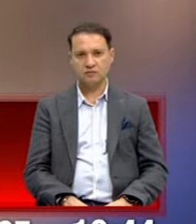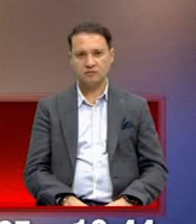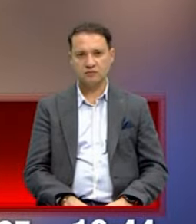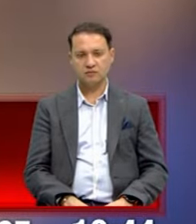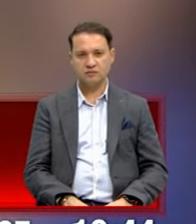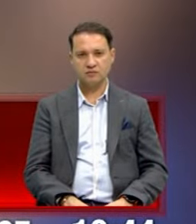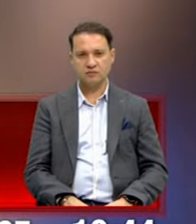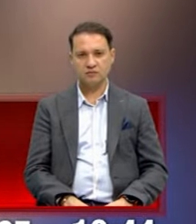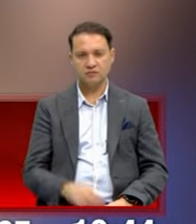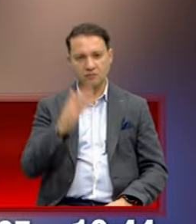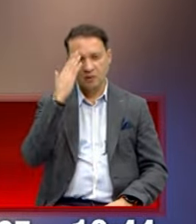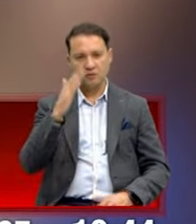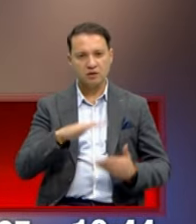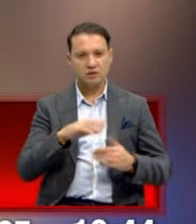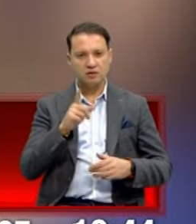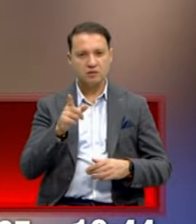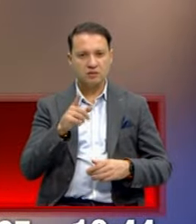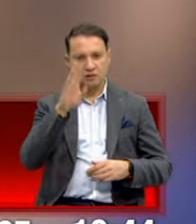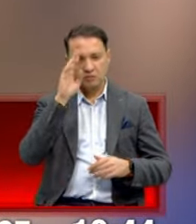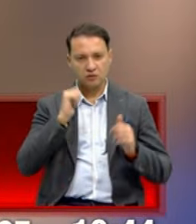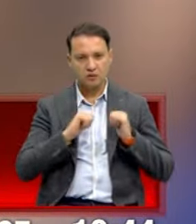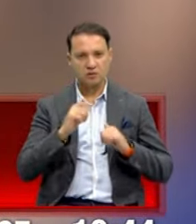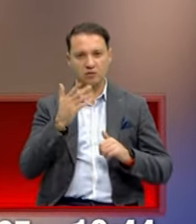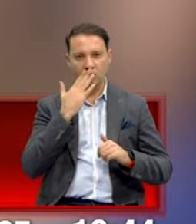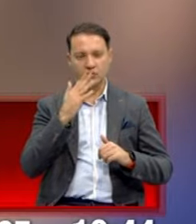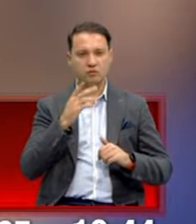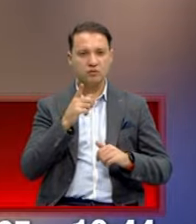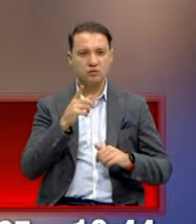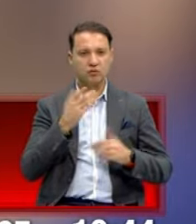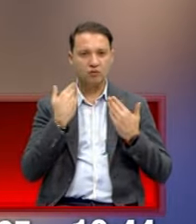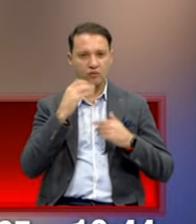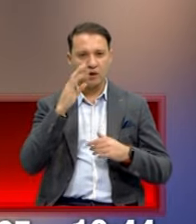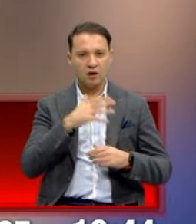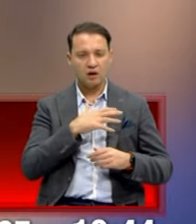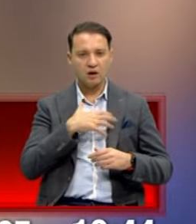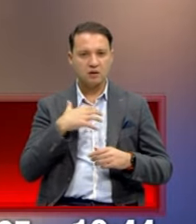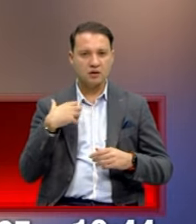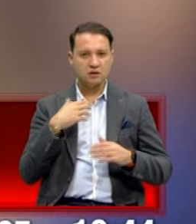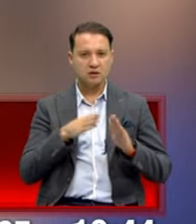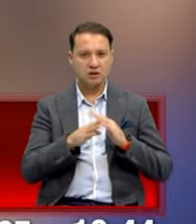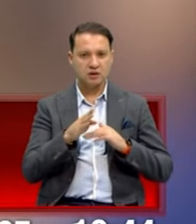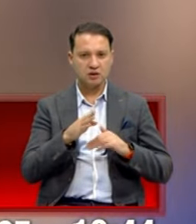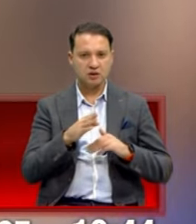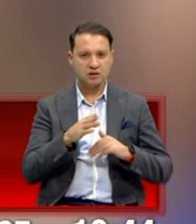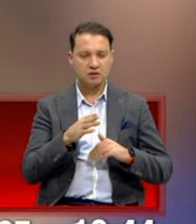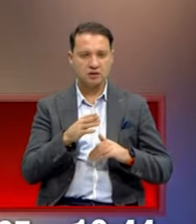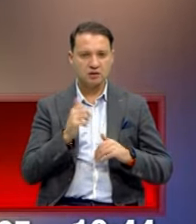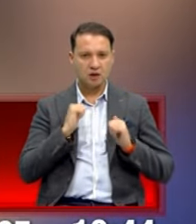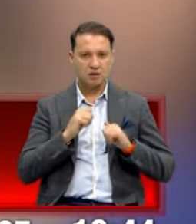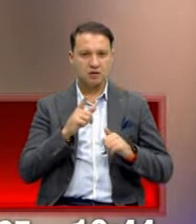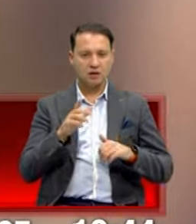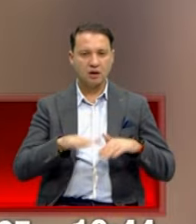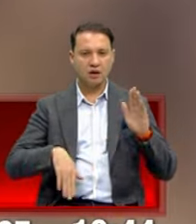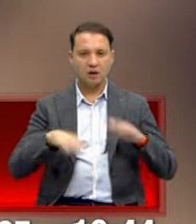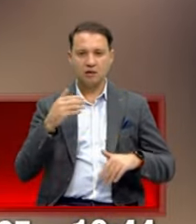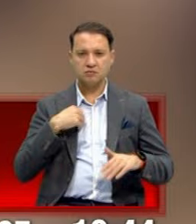Merhaba arkadaşlar, inanmayacaksınız şu an İstanbul Üniversitesi'nin bu fakültesinde anayasaya giriş var. Anayasa hukuku dersine girdim. Elimi